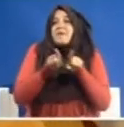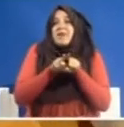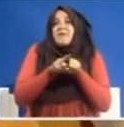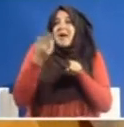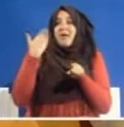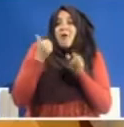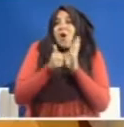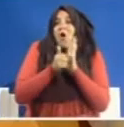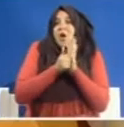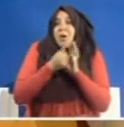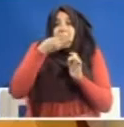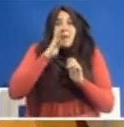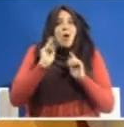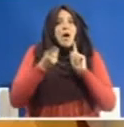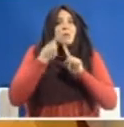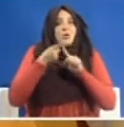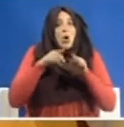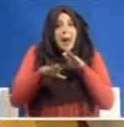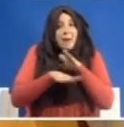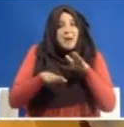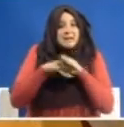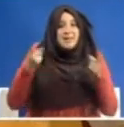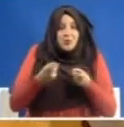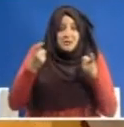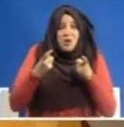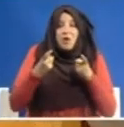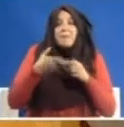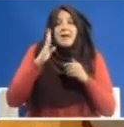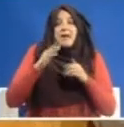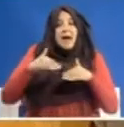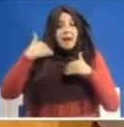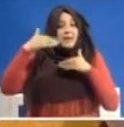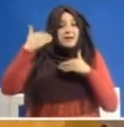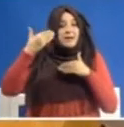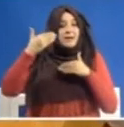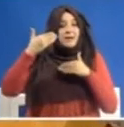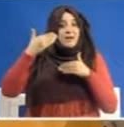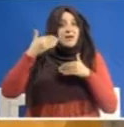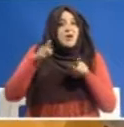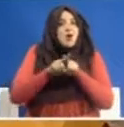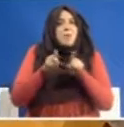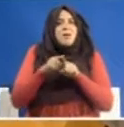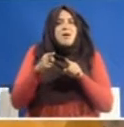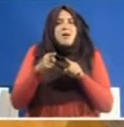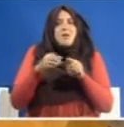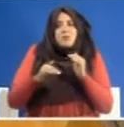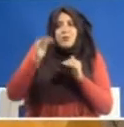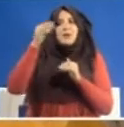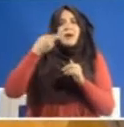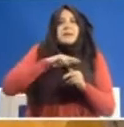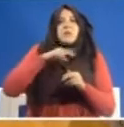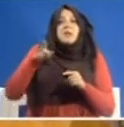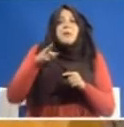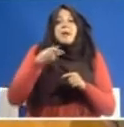التربية قد مرت عليها وقت قد مضى. إذن حركة متسارعة من المعلومات ومن انتقال